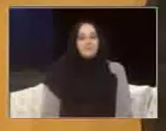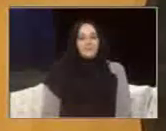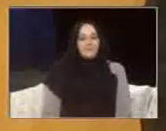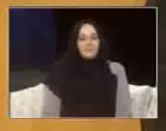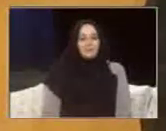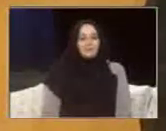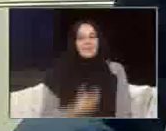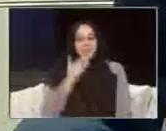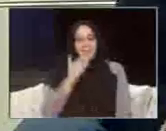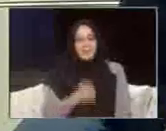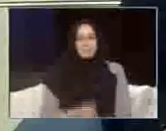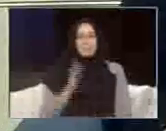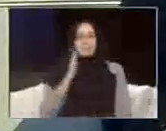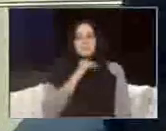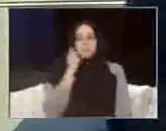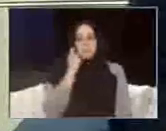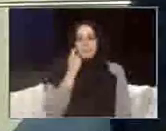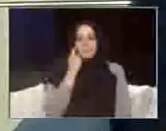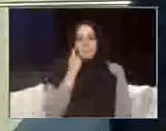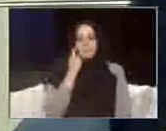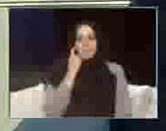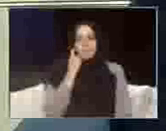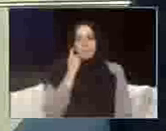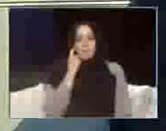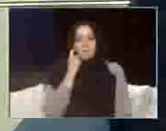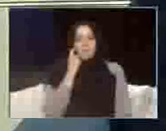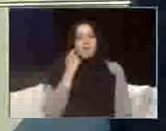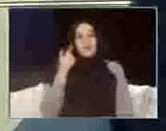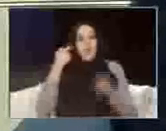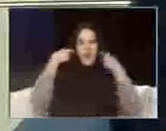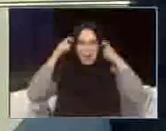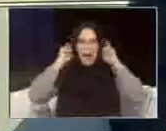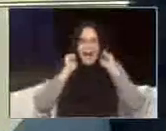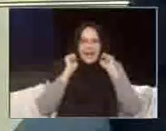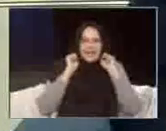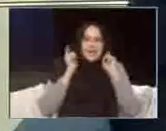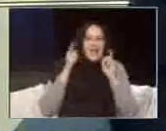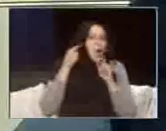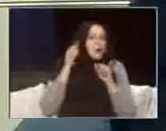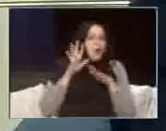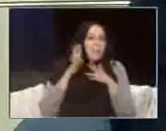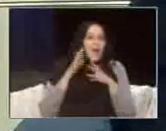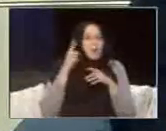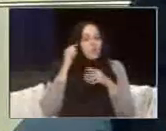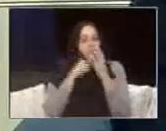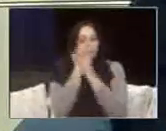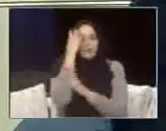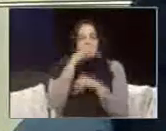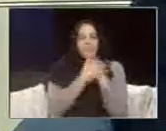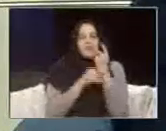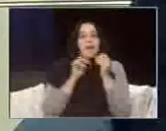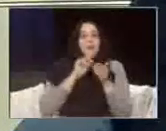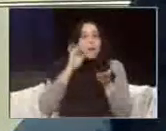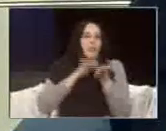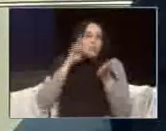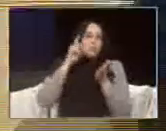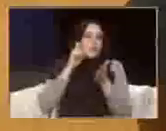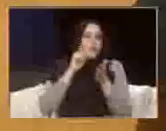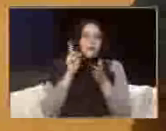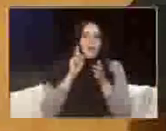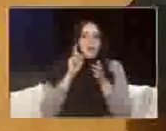نعم. بارك الله فيك. السؤال الثاني عن هذه الآلات التي تضعها في الأذن، والطبيب قالها أن تجنب الماء لهذه. نعم. الآلات